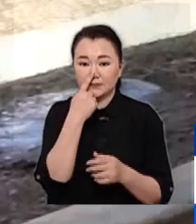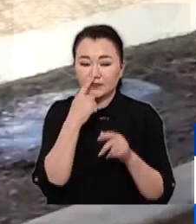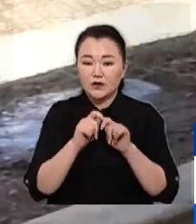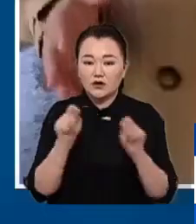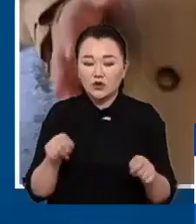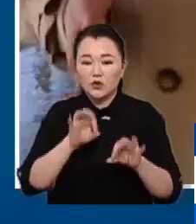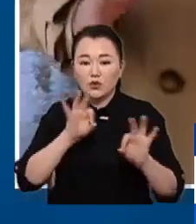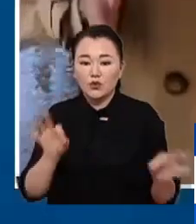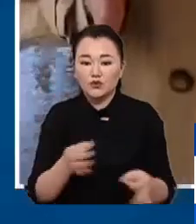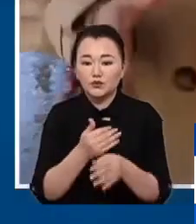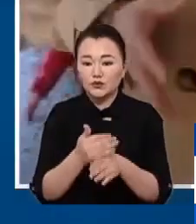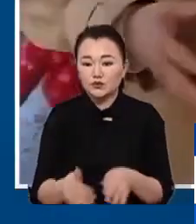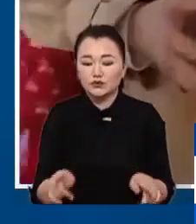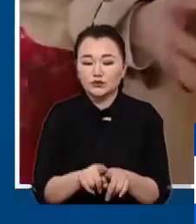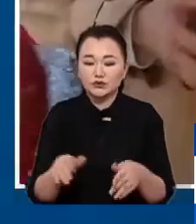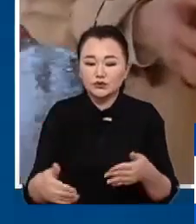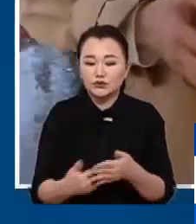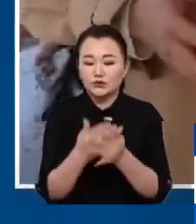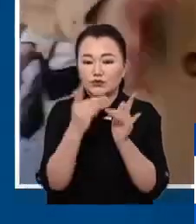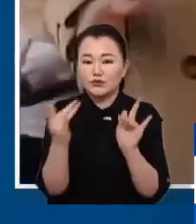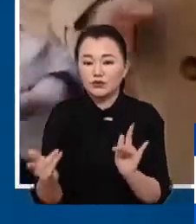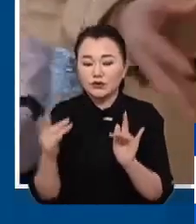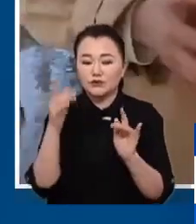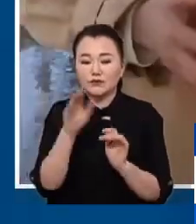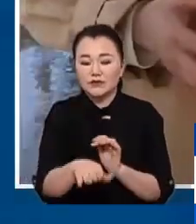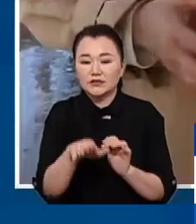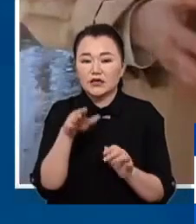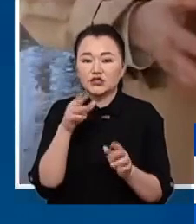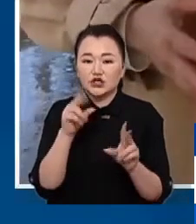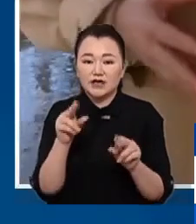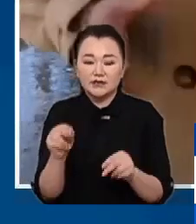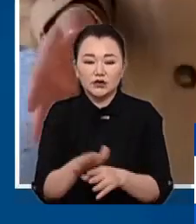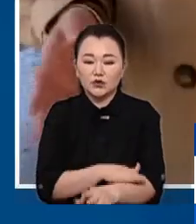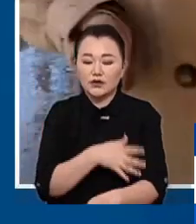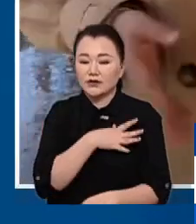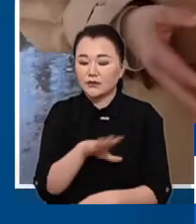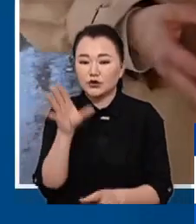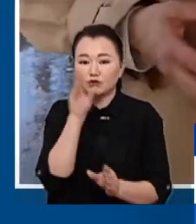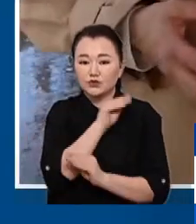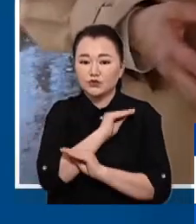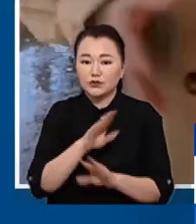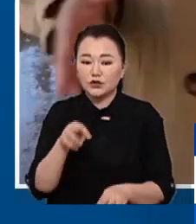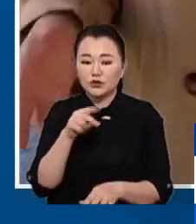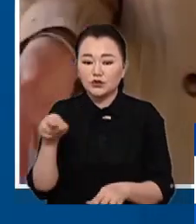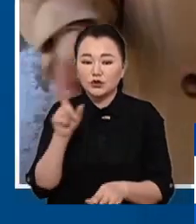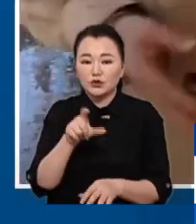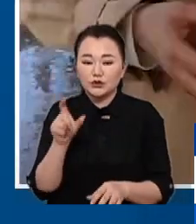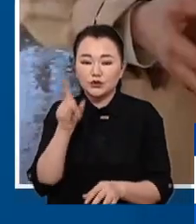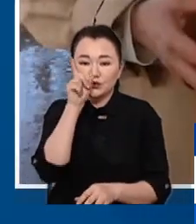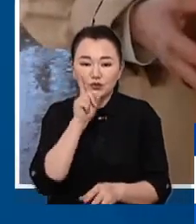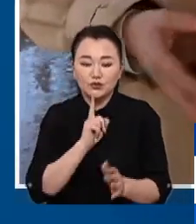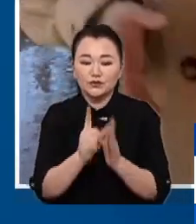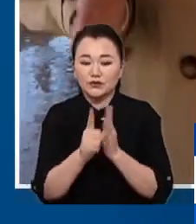осенью, так же, как и новый мост на ее отрезке. Но счастье длилось недолго, не успели люди поездить с комфортом,